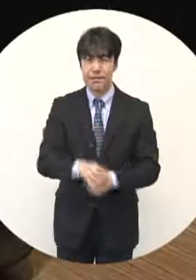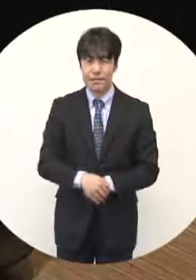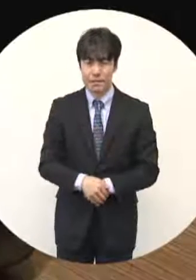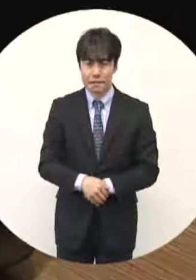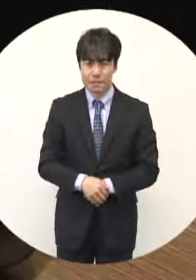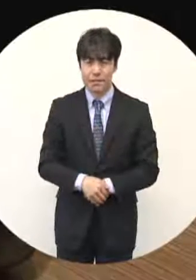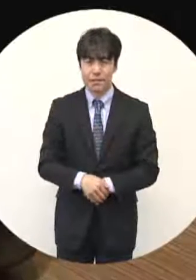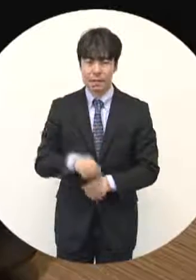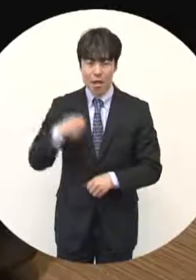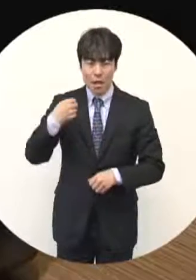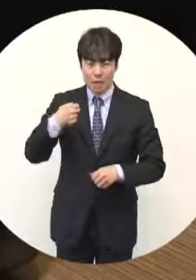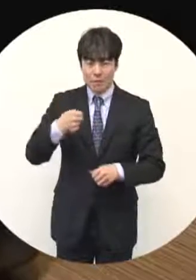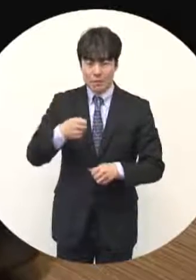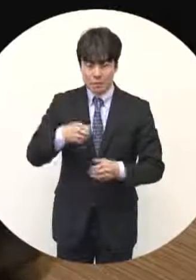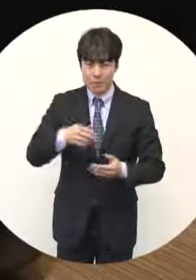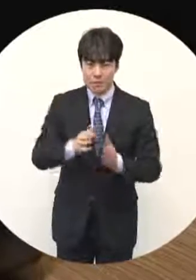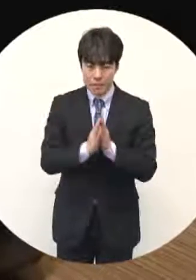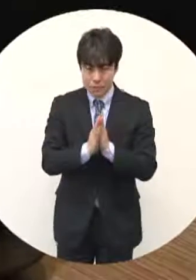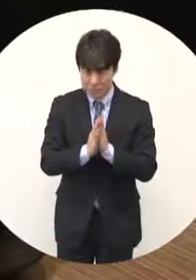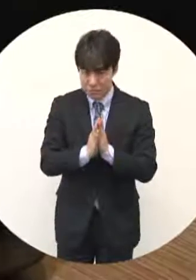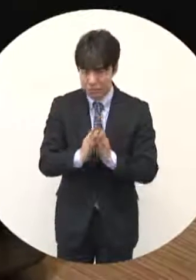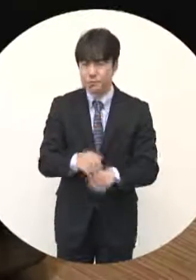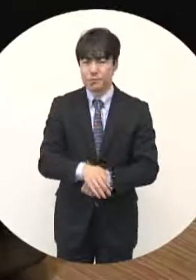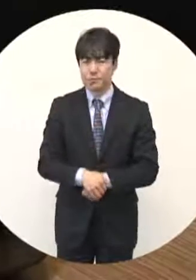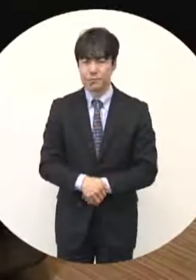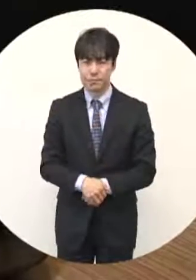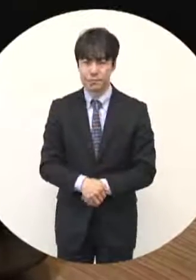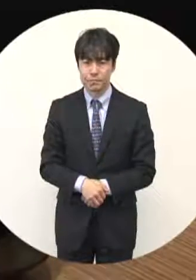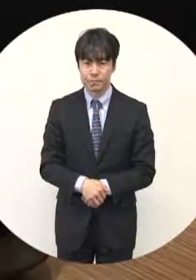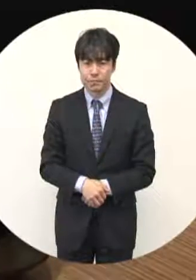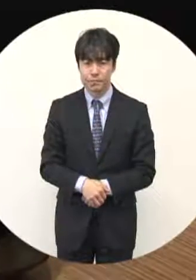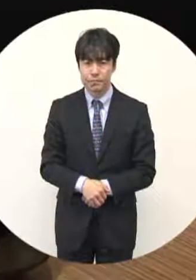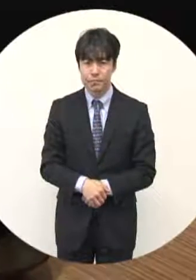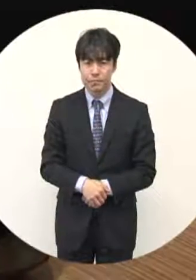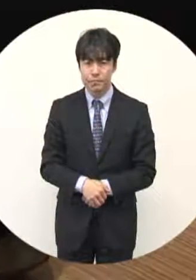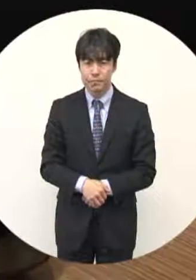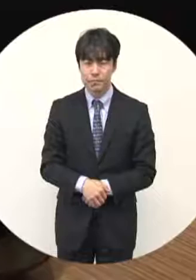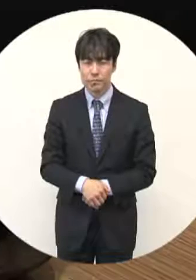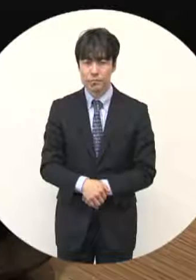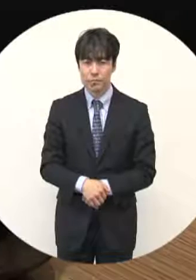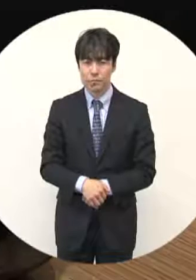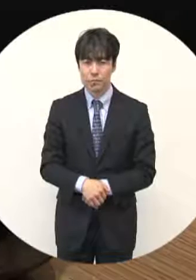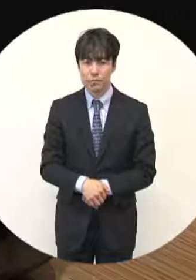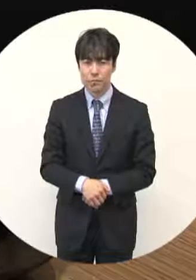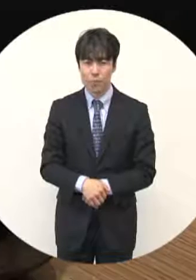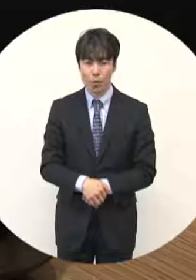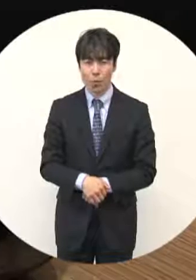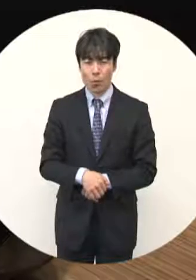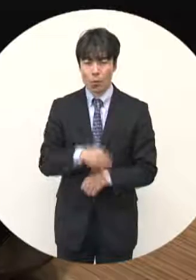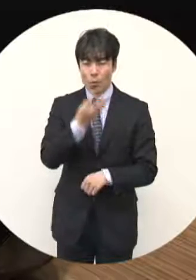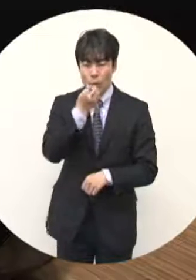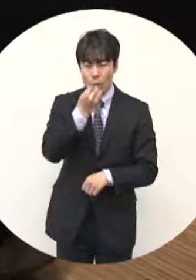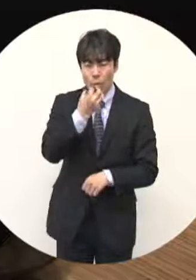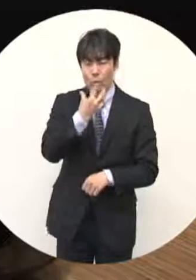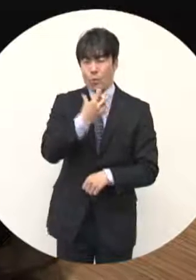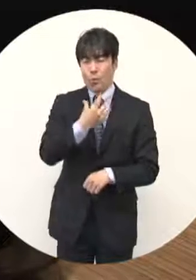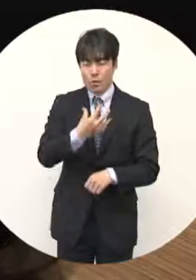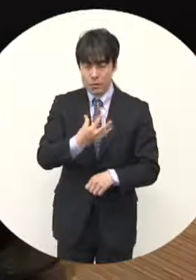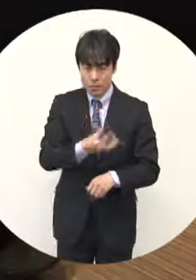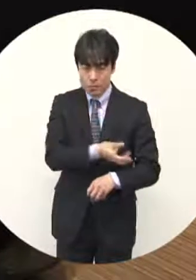の餃子をいただきます。 肉汁が、